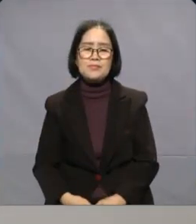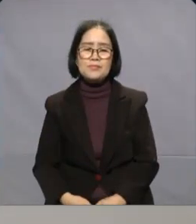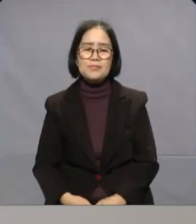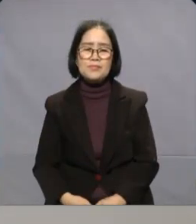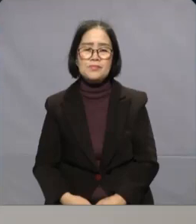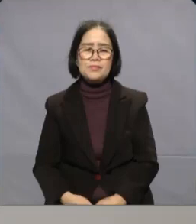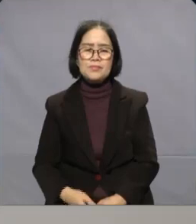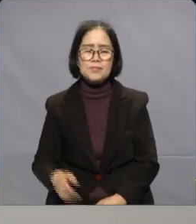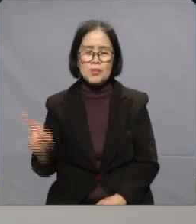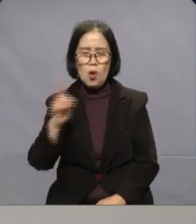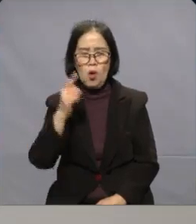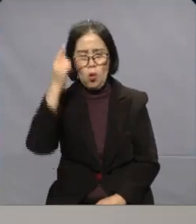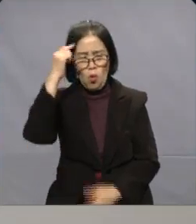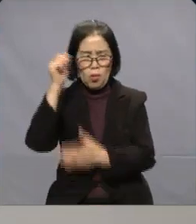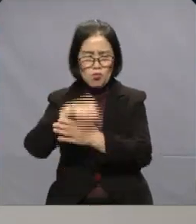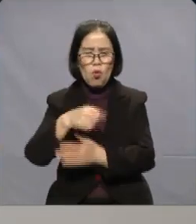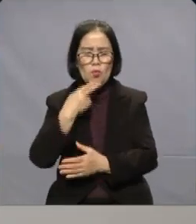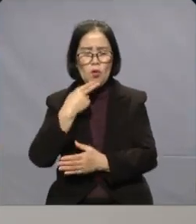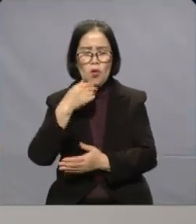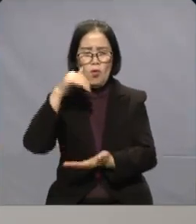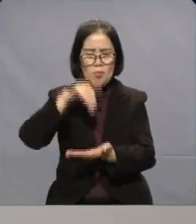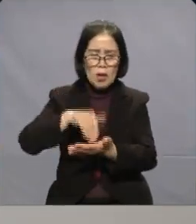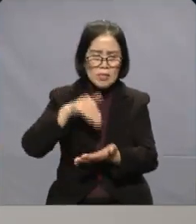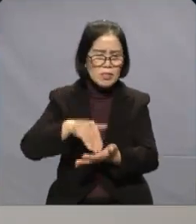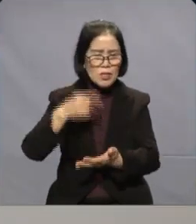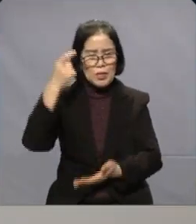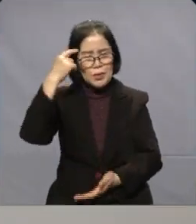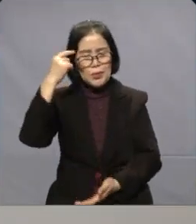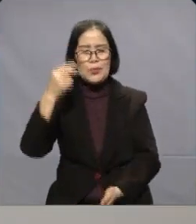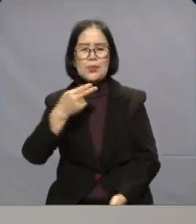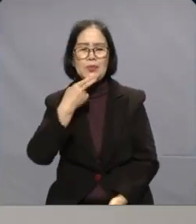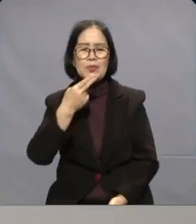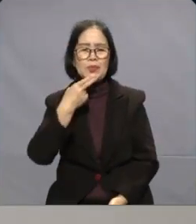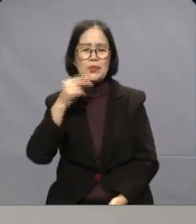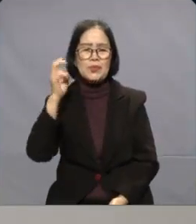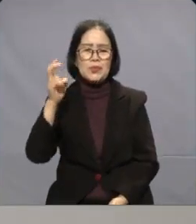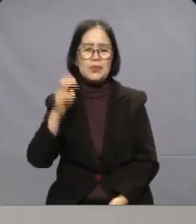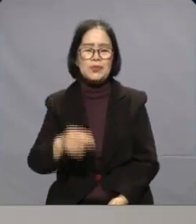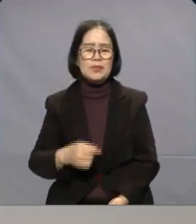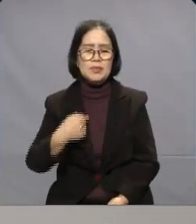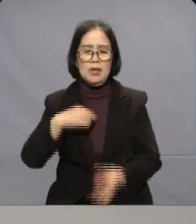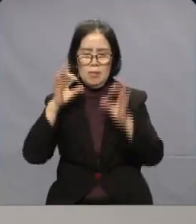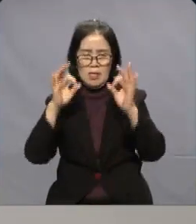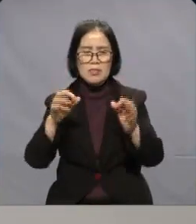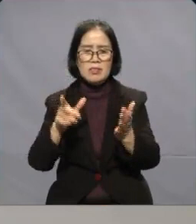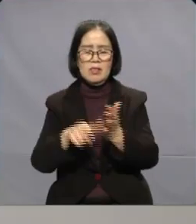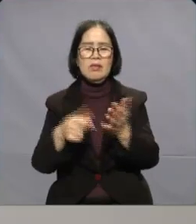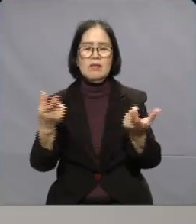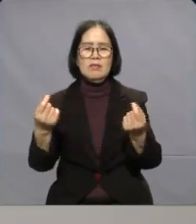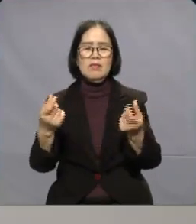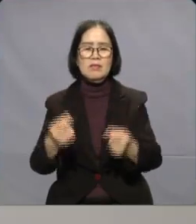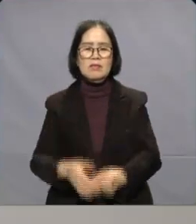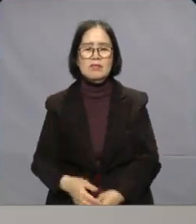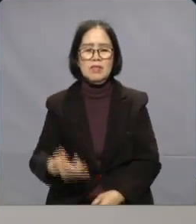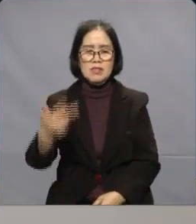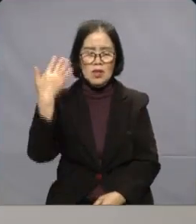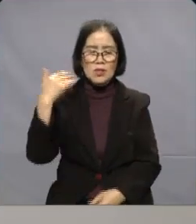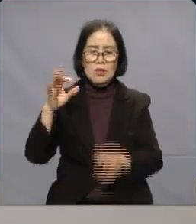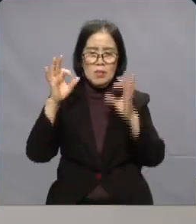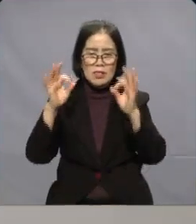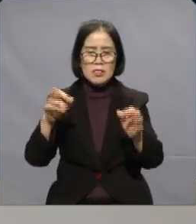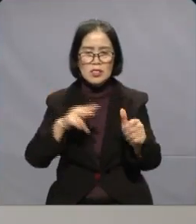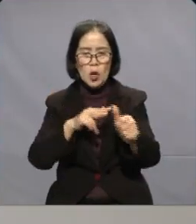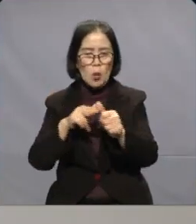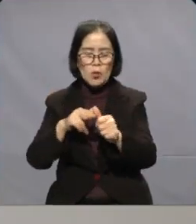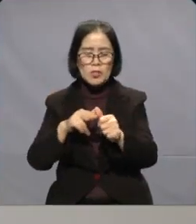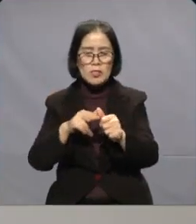전혀 고개도 안 숙이고 반성의 여지가 없었던 것 같습니다. 제가 봤을 때는 그렇습니다. 예전에 그